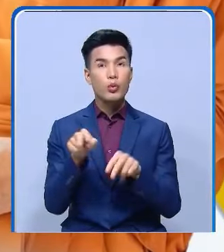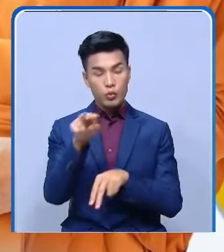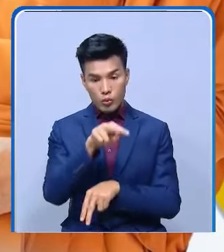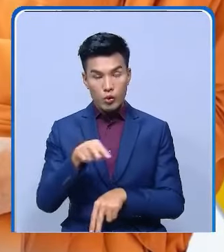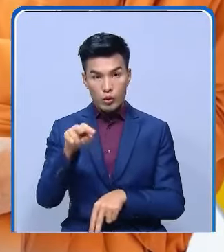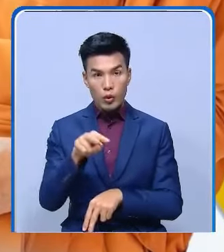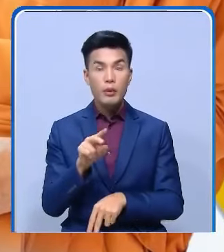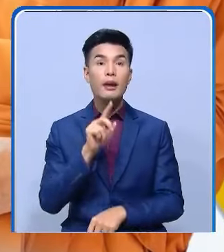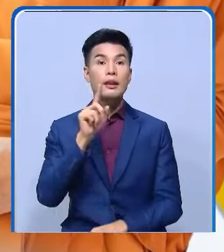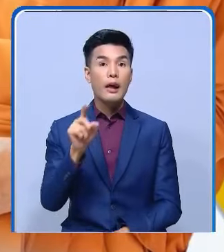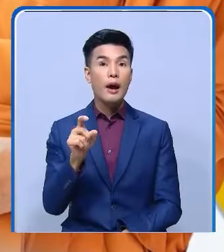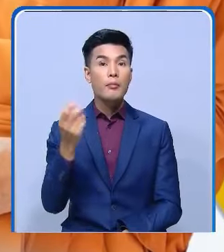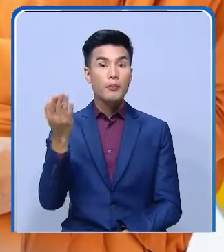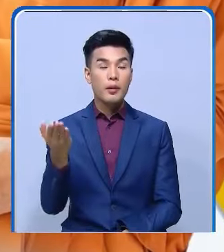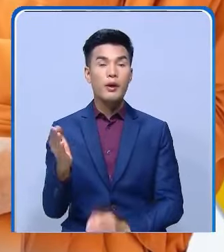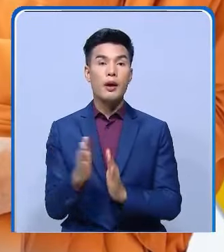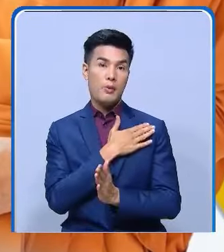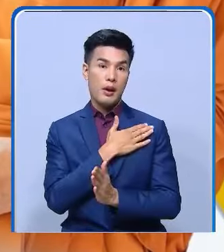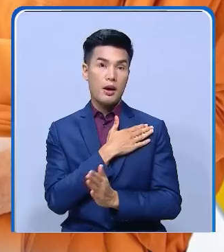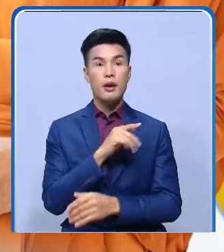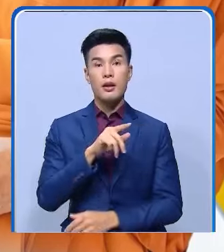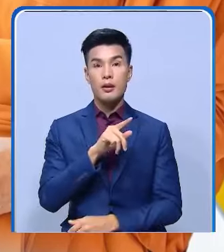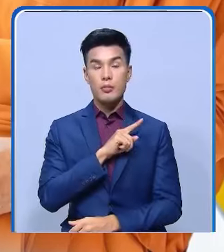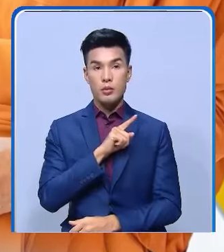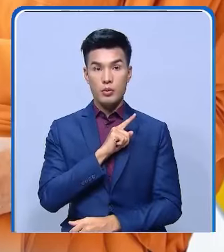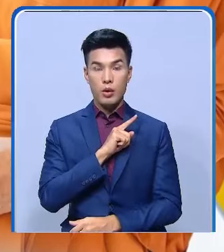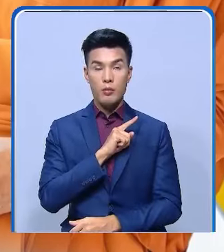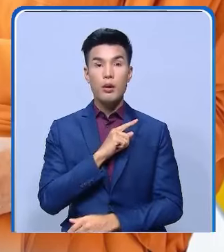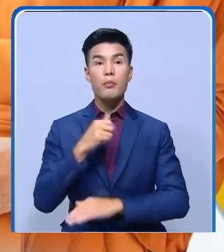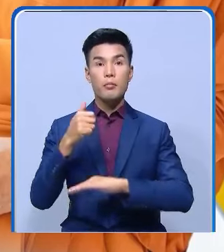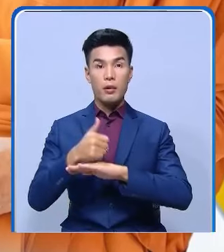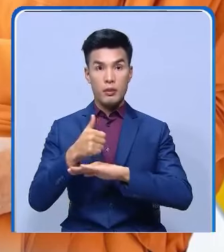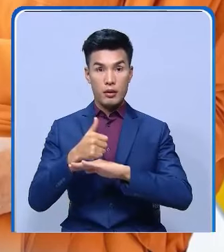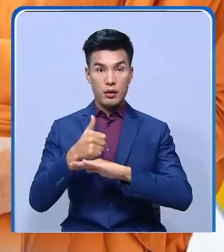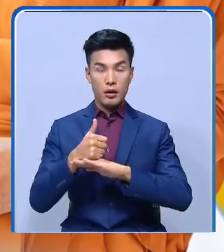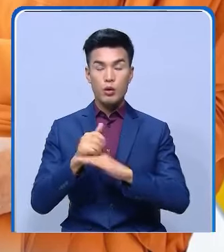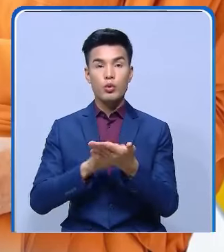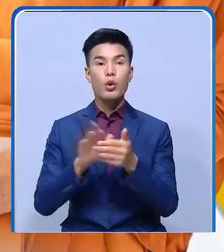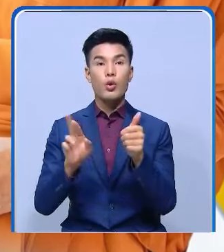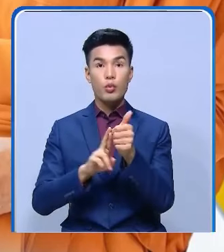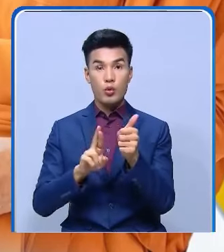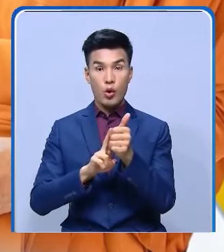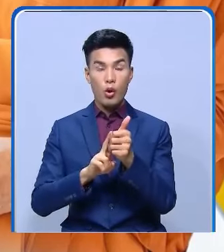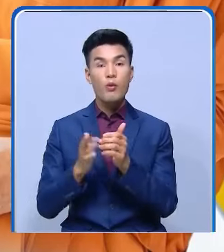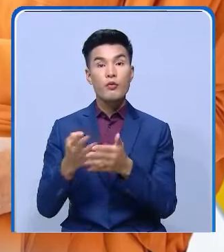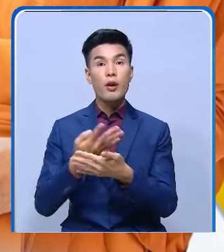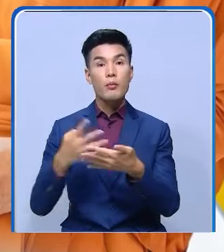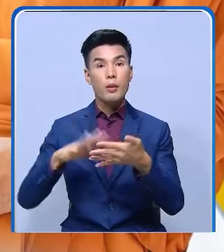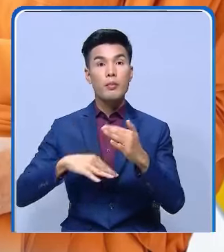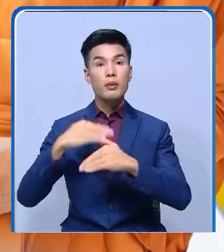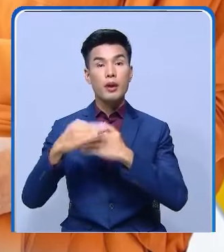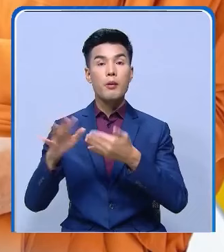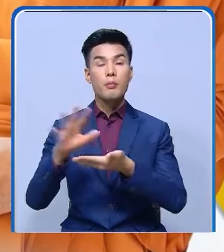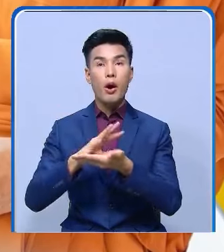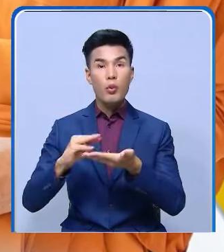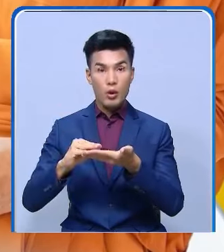อยสอบถามไปยังพระราชวัชรสารบัณฑิตหรือท่านเจ้าคุณประสานรองอธิบดีฝ่ายวางแผนและพัฒนามหาวิทยาลัยม